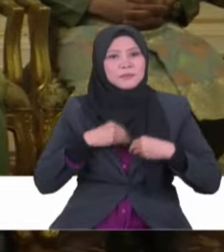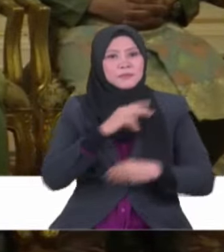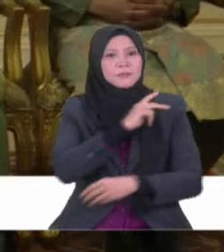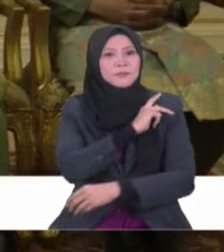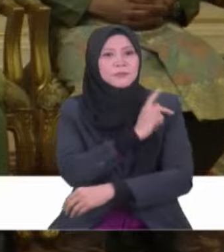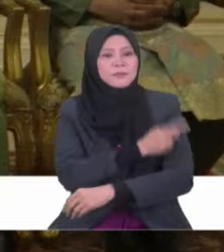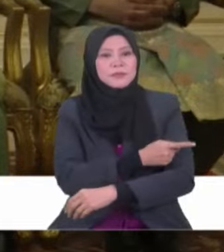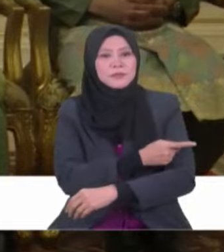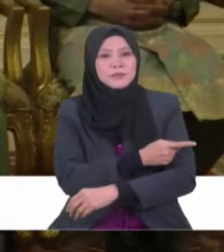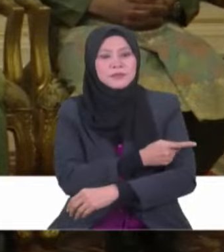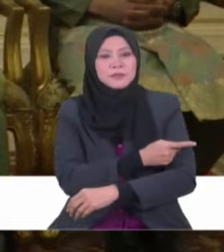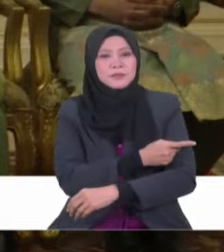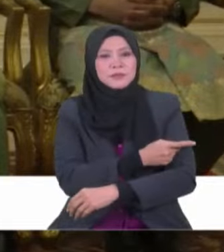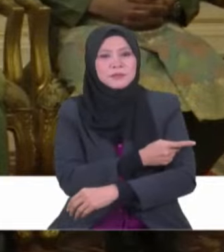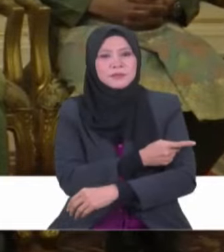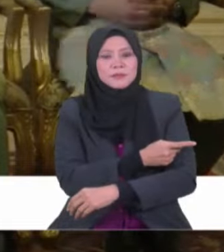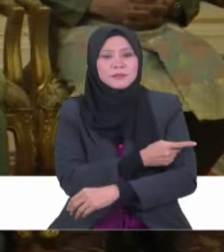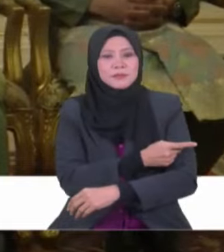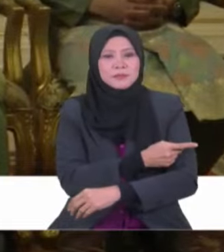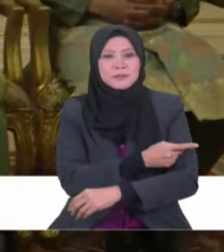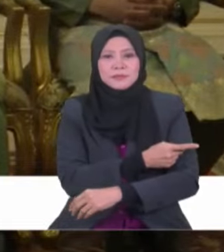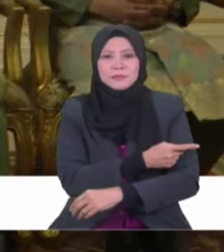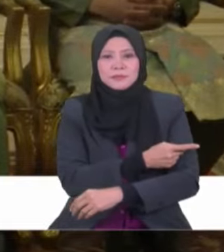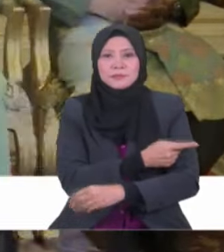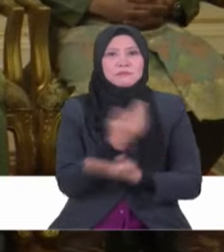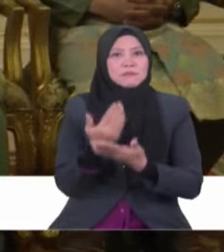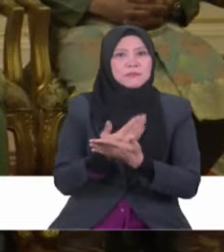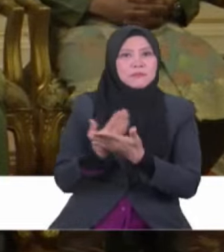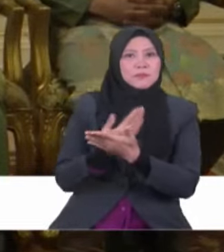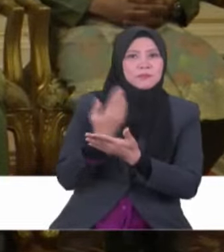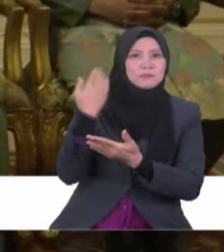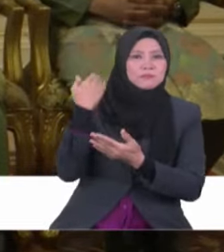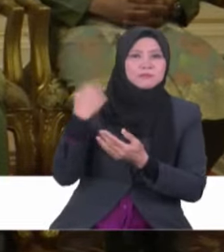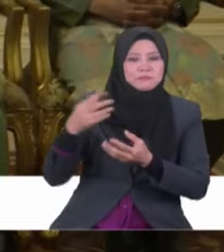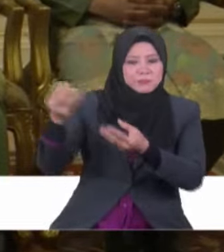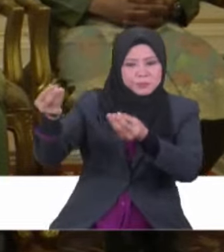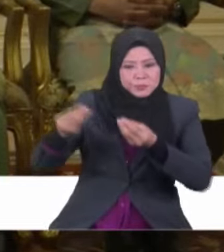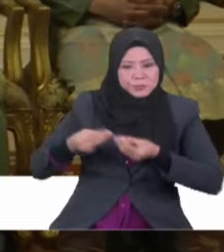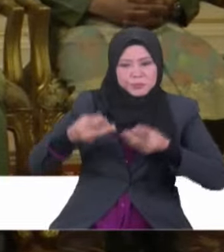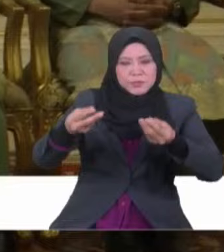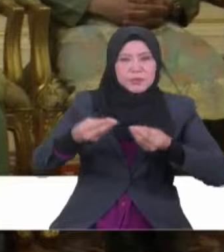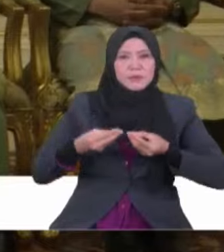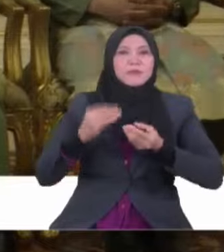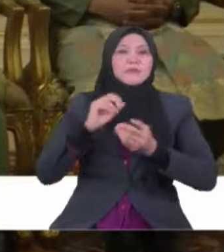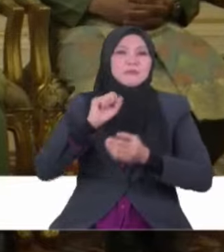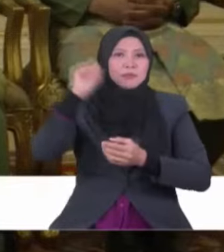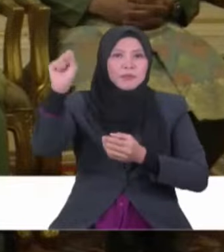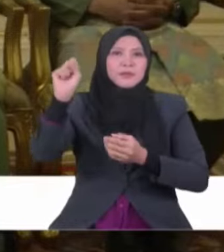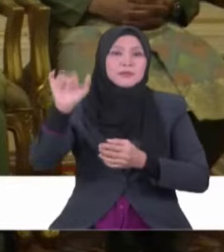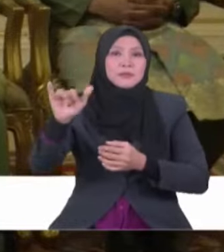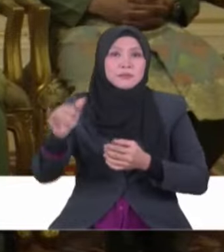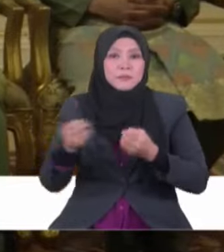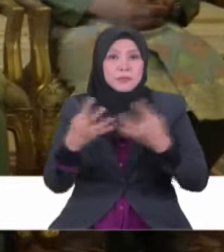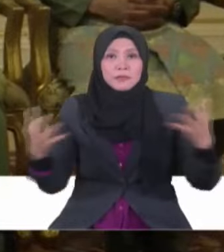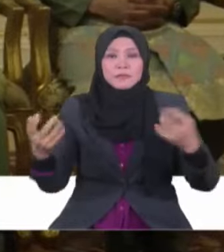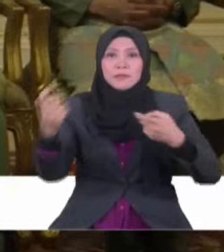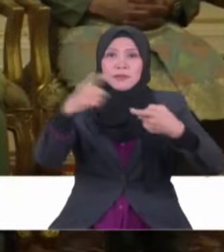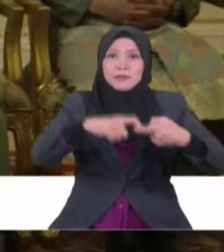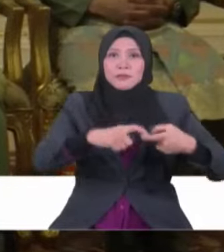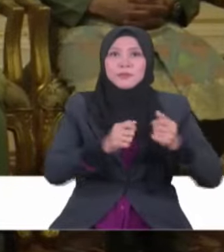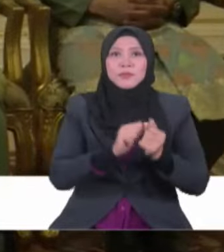kuasa selia gas baru-baru ini, dan banyak lagi perkara-perkara yang berkaitan dengan negeri